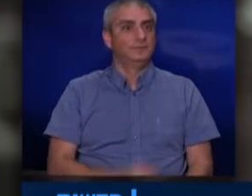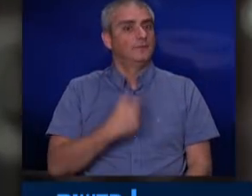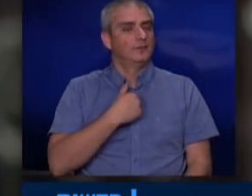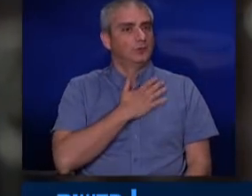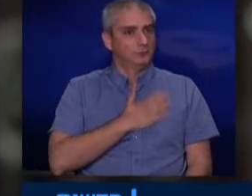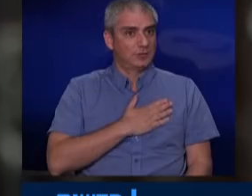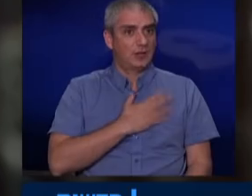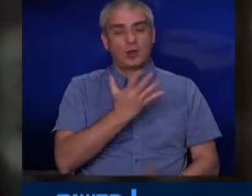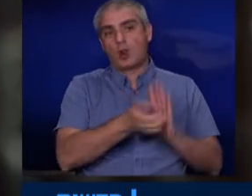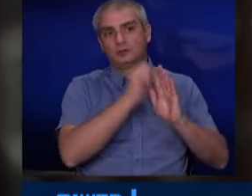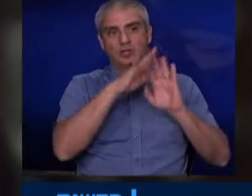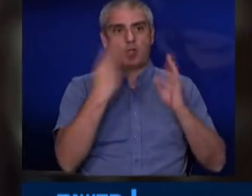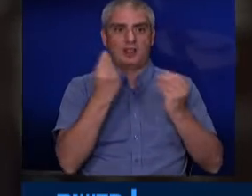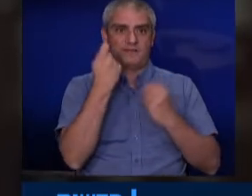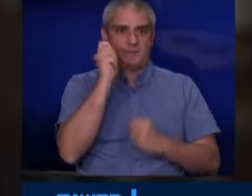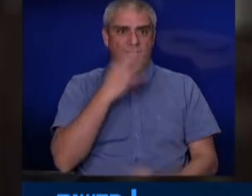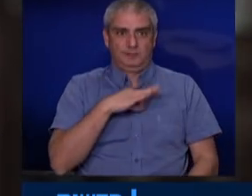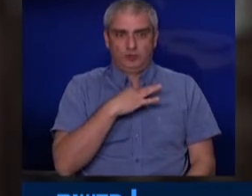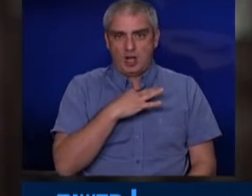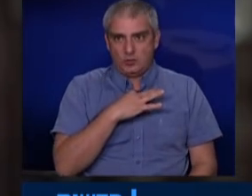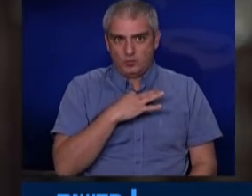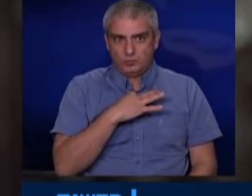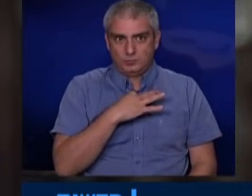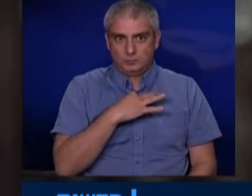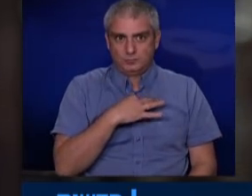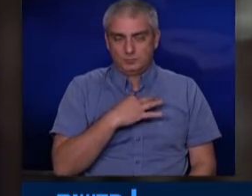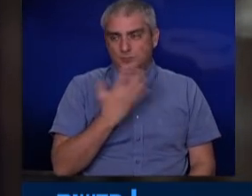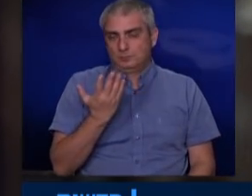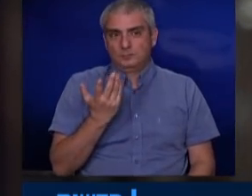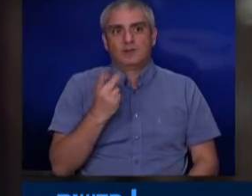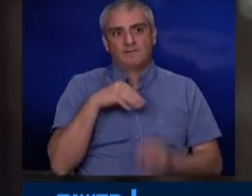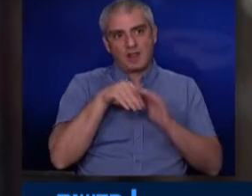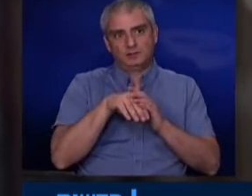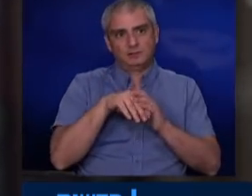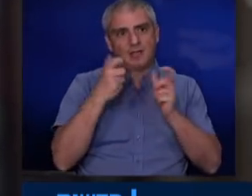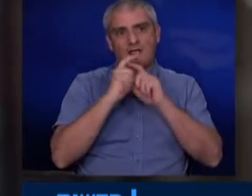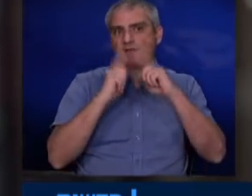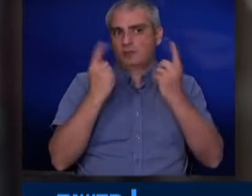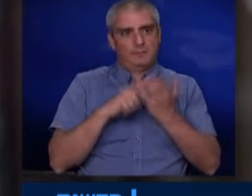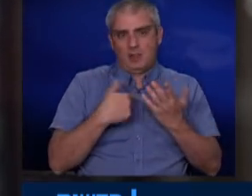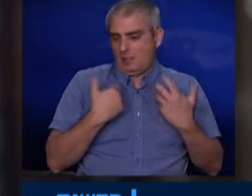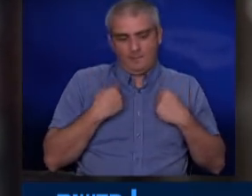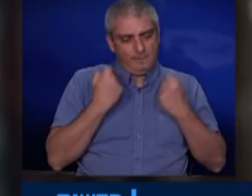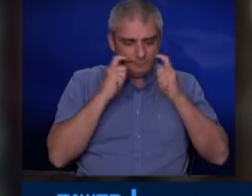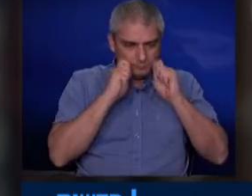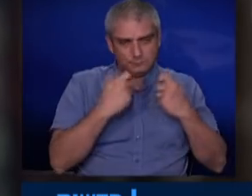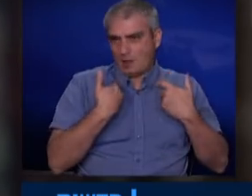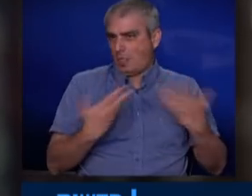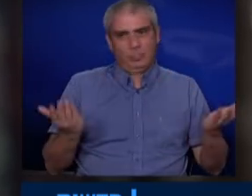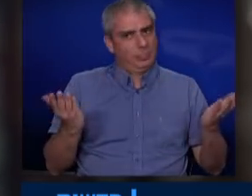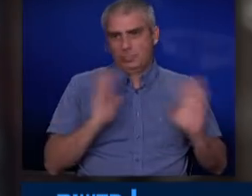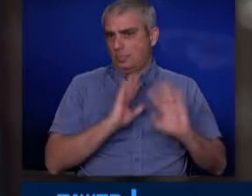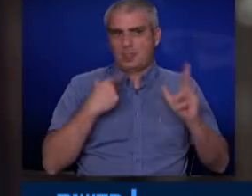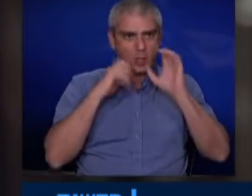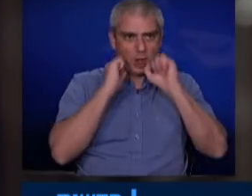מתכוונת להוציא משם את החפצים יקרי הערך שלנו, ולשים אותם בחברה אחרת, משום שאין לי בהם שום ביטחון, משום